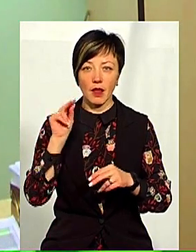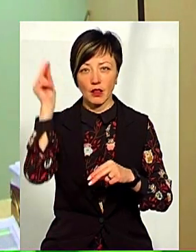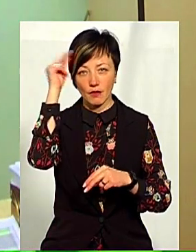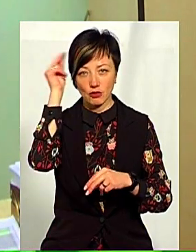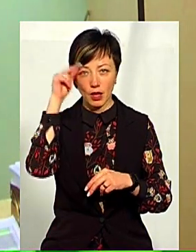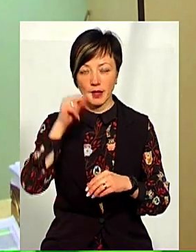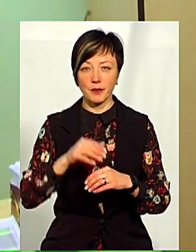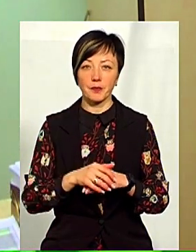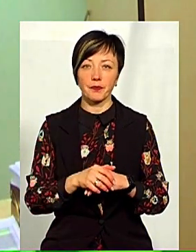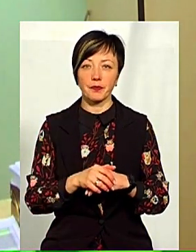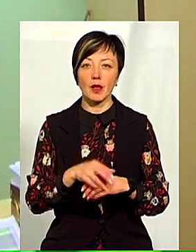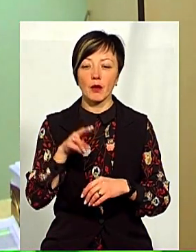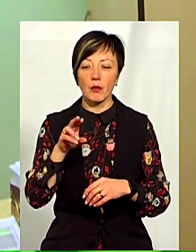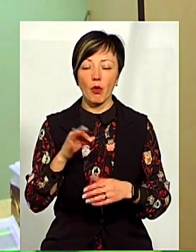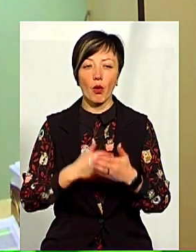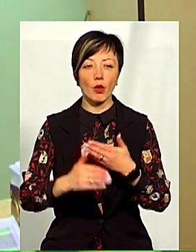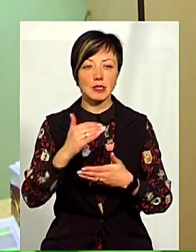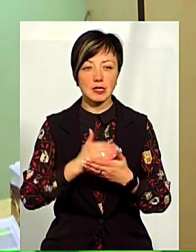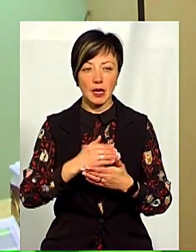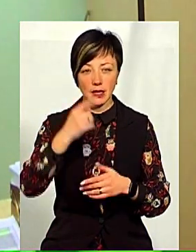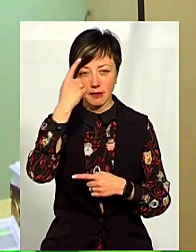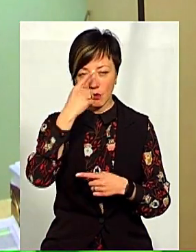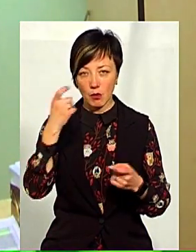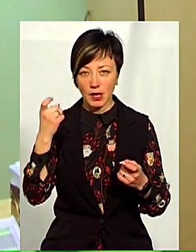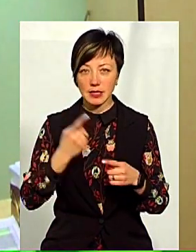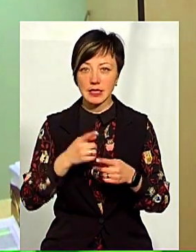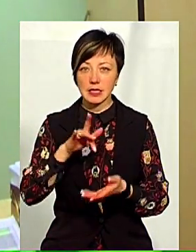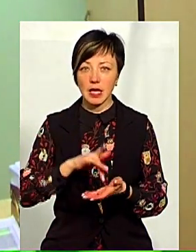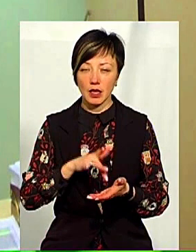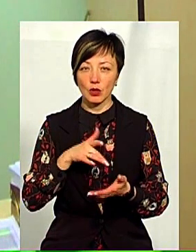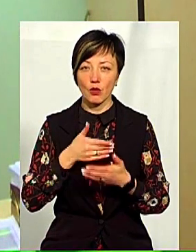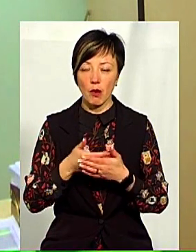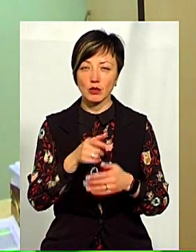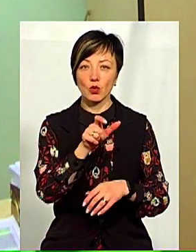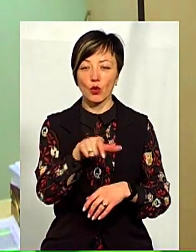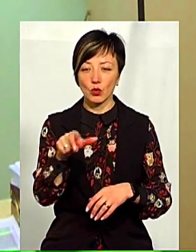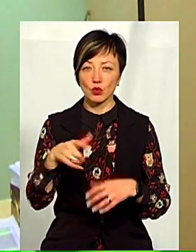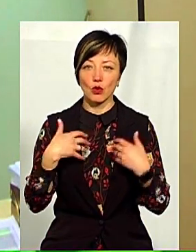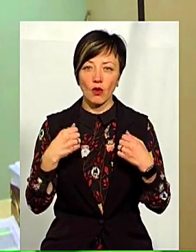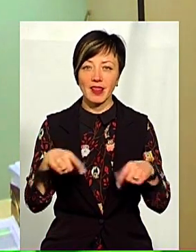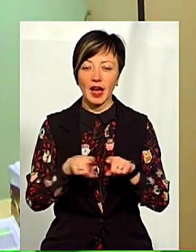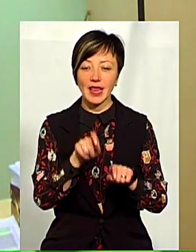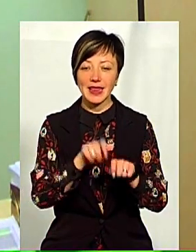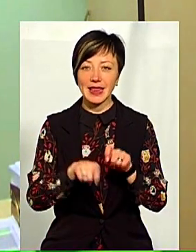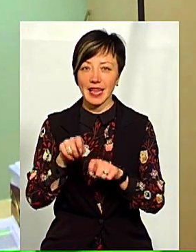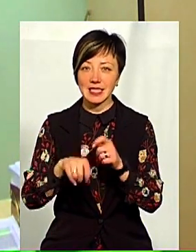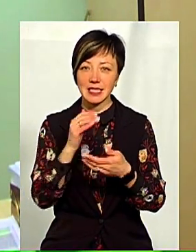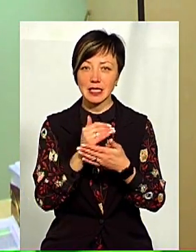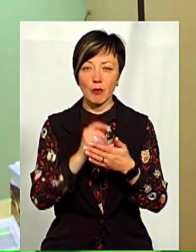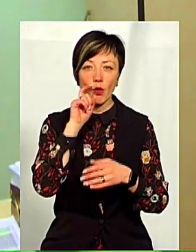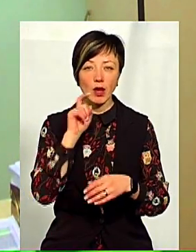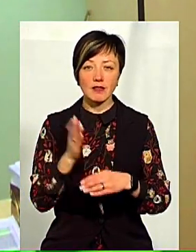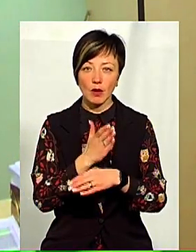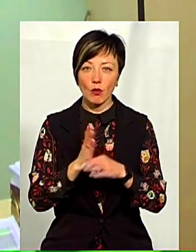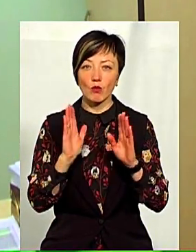навчанні. По останній інформації Центру громадського здоров'я, що такі тест-системи українського